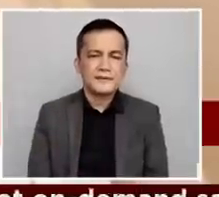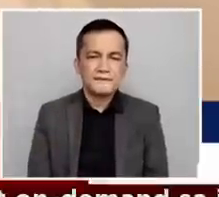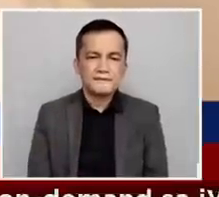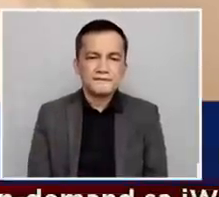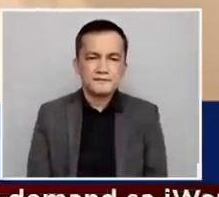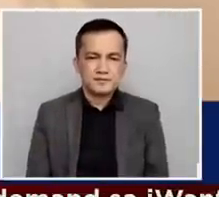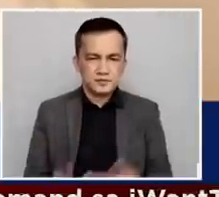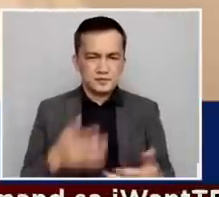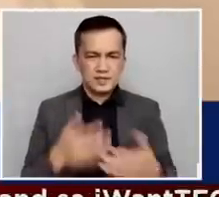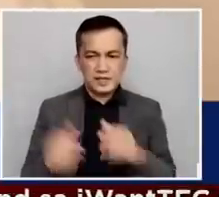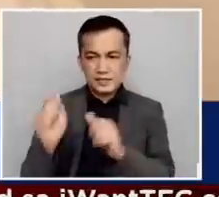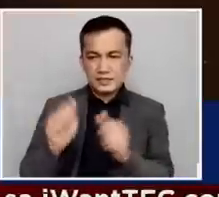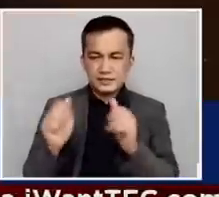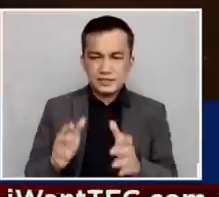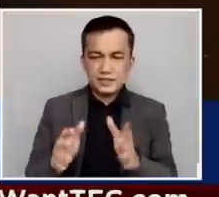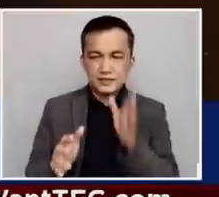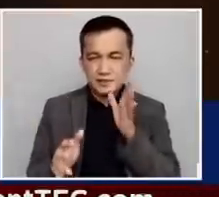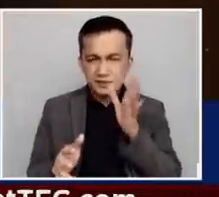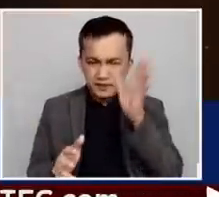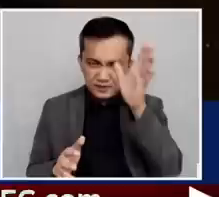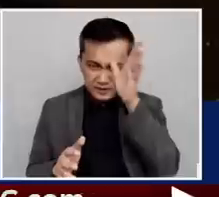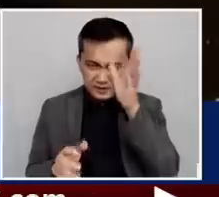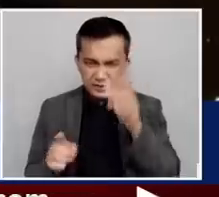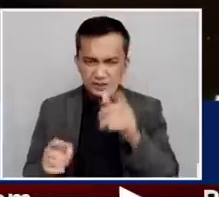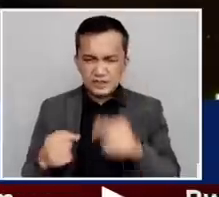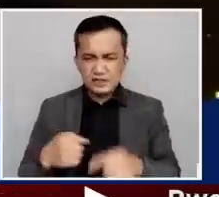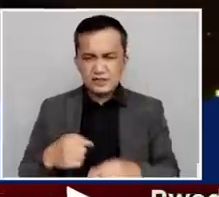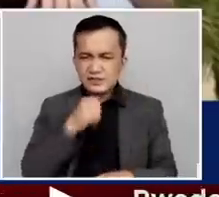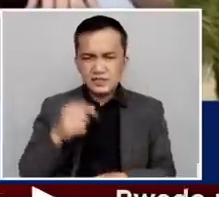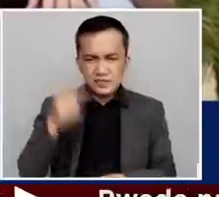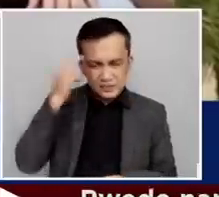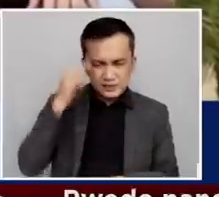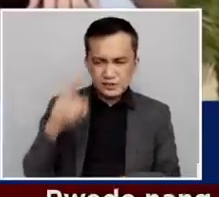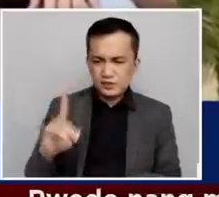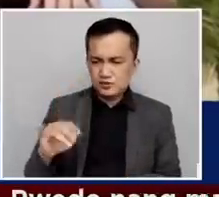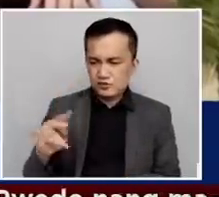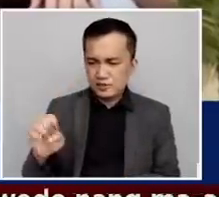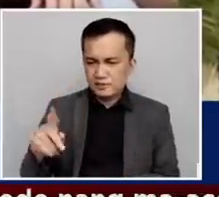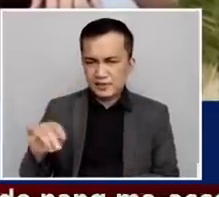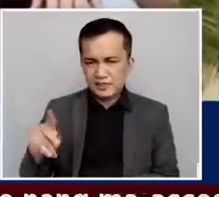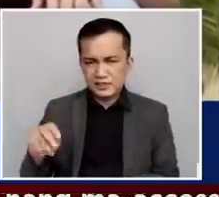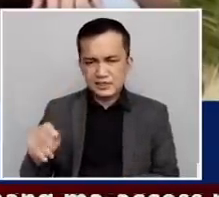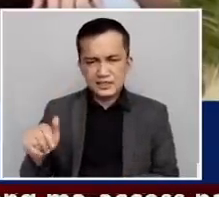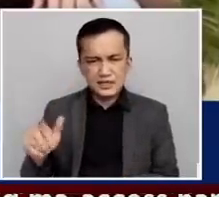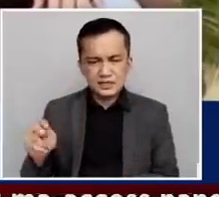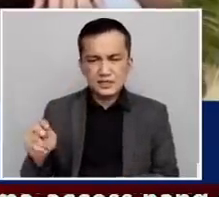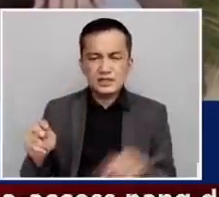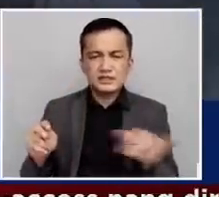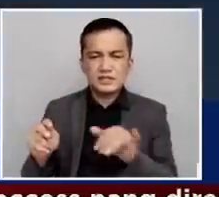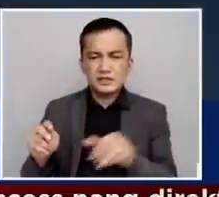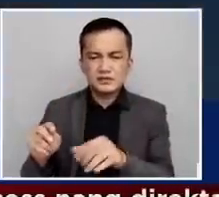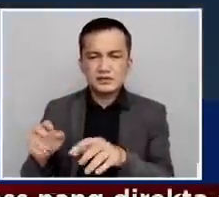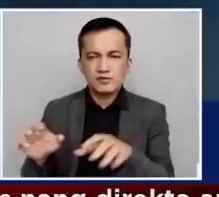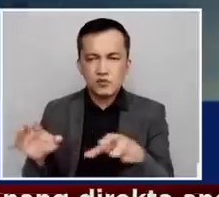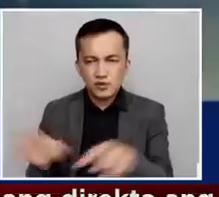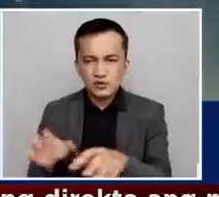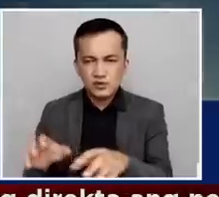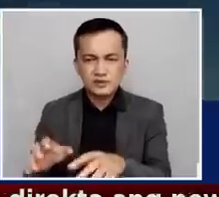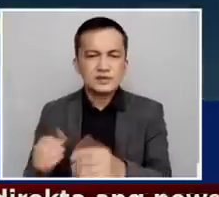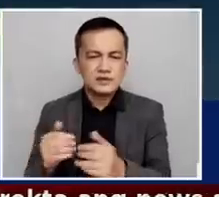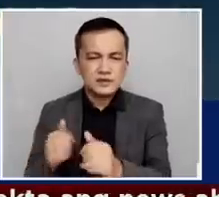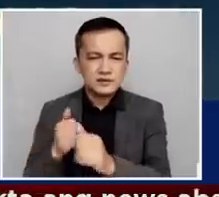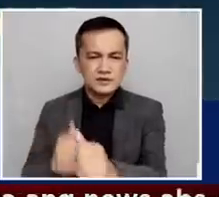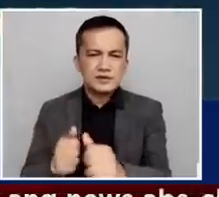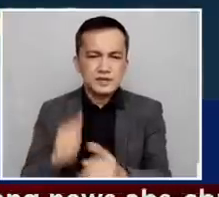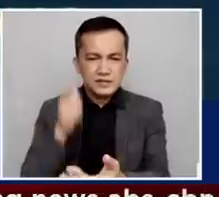Bagamat artista ang mga magulang, hindi inakala ni Donny Pangilinan na ito rin ang kanyang career na tatahakin. Sa Tatak Star